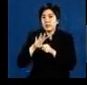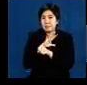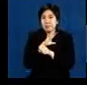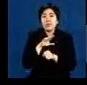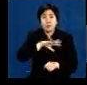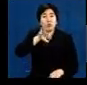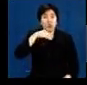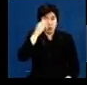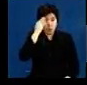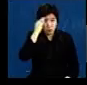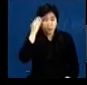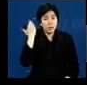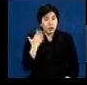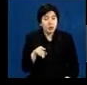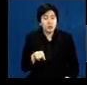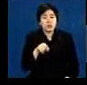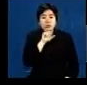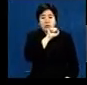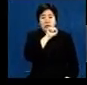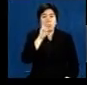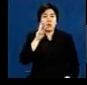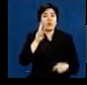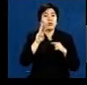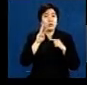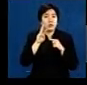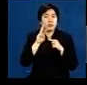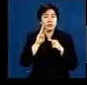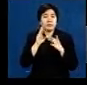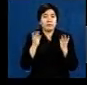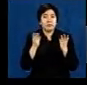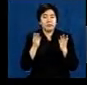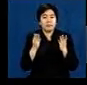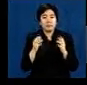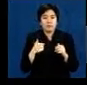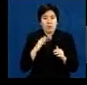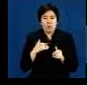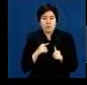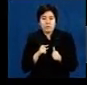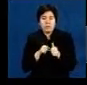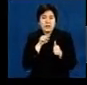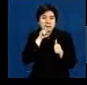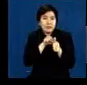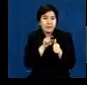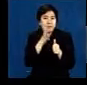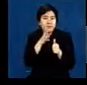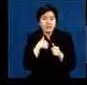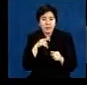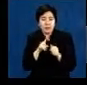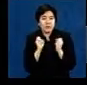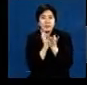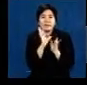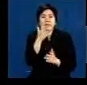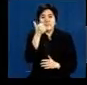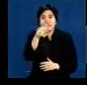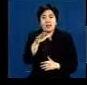นที่ทราบกันดีแล้วว่าวุฒิสมาชิกนั้นไม่มีใครก้าวก่ายได้ให้ได้โปรดใช้ดุล